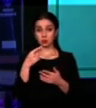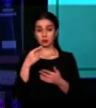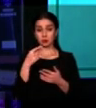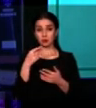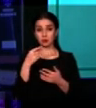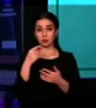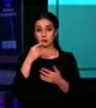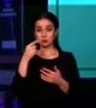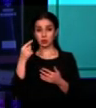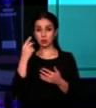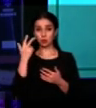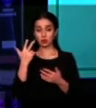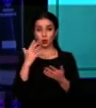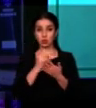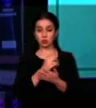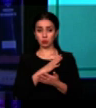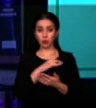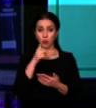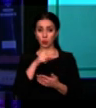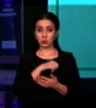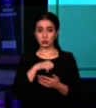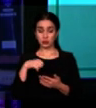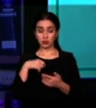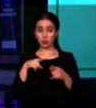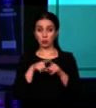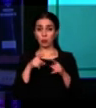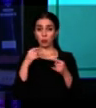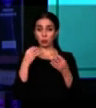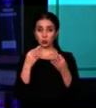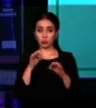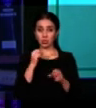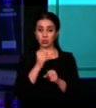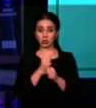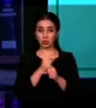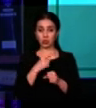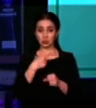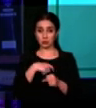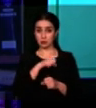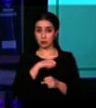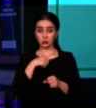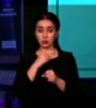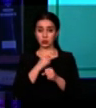1/2/3 hosil bo'ldi. O'zingiz ham shuni mustaqil ishlashga harakat qiling.